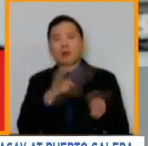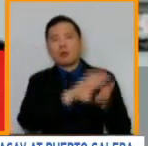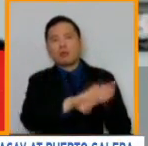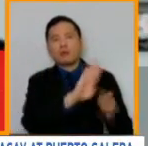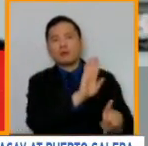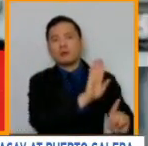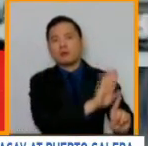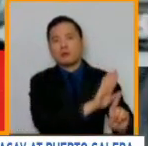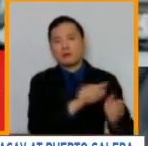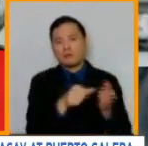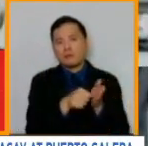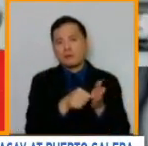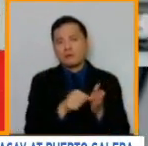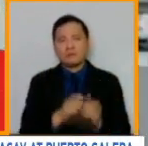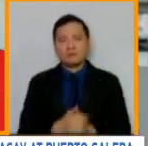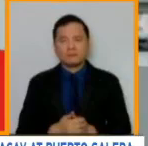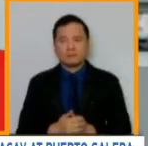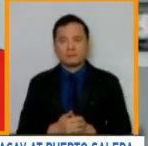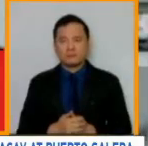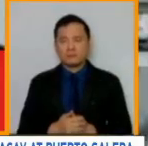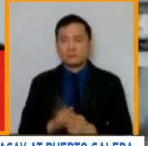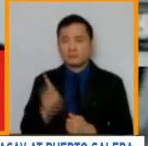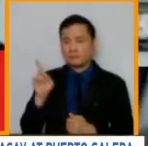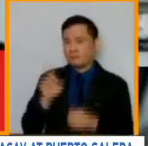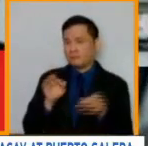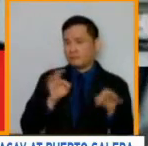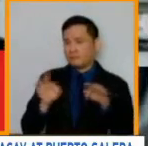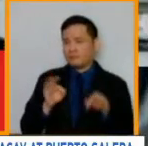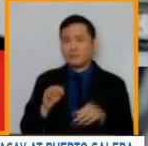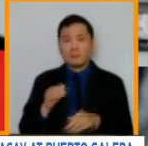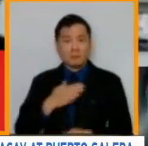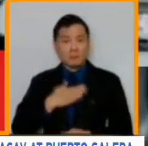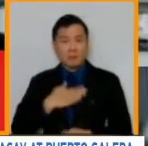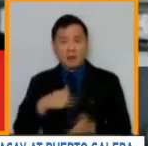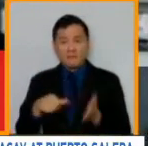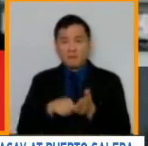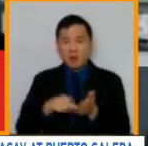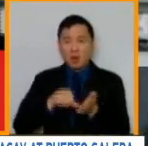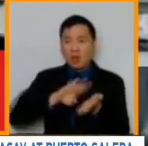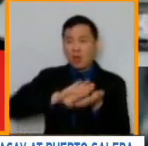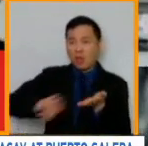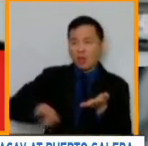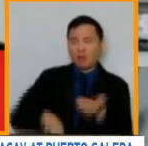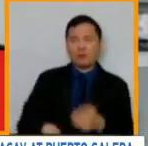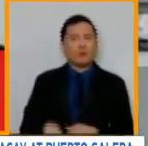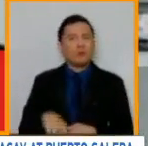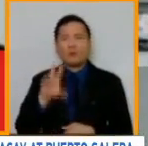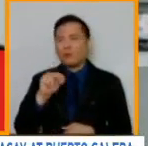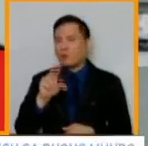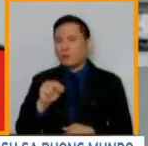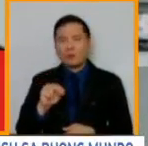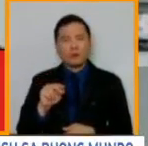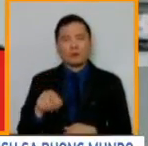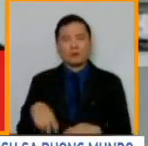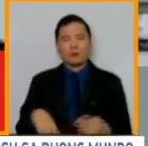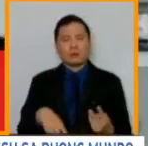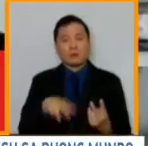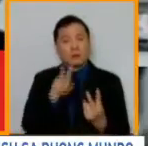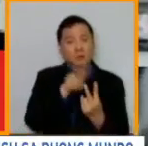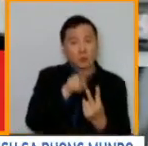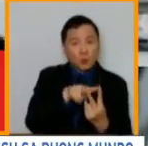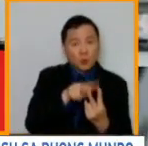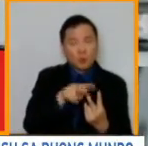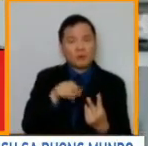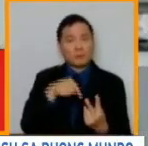our junior member. Both senior commissioners' votes, Casquejo, Commissioner Casquejo and my